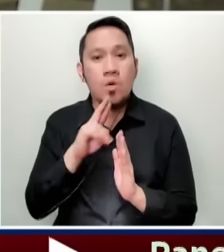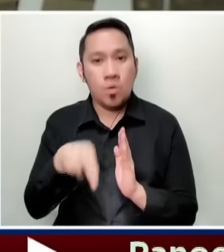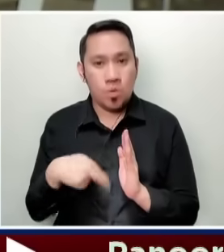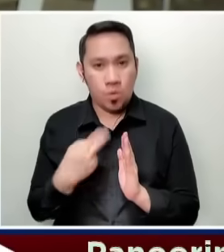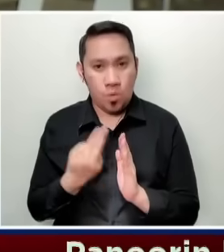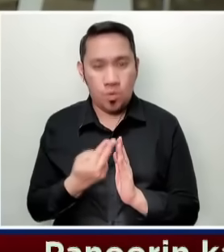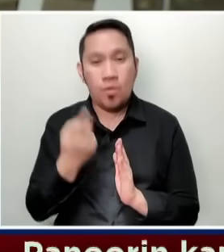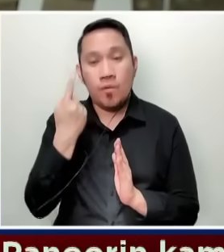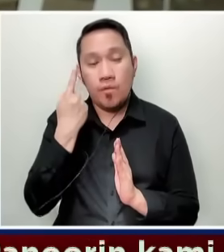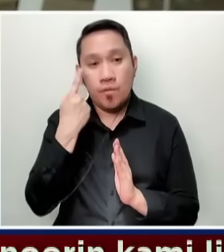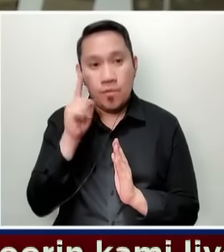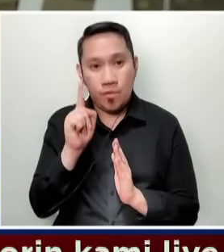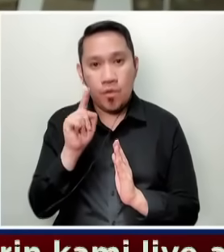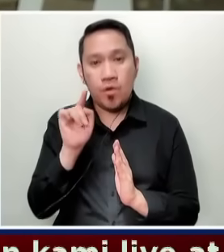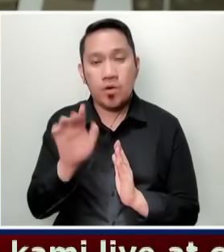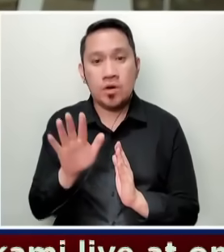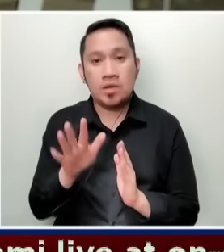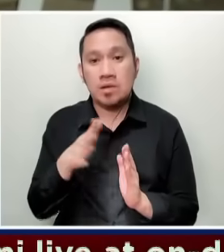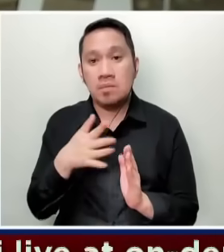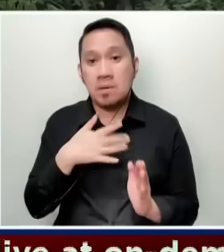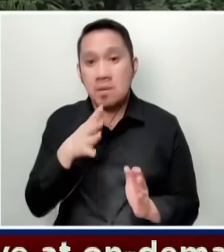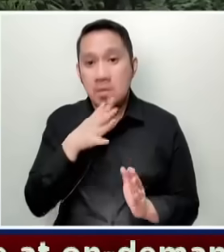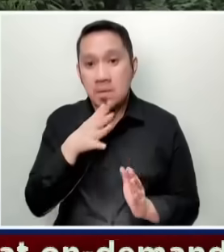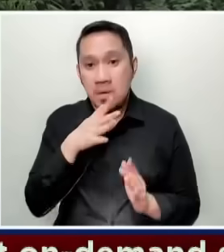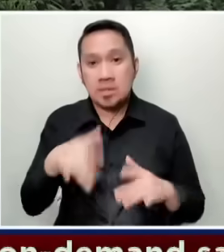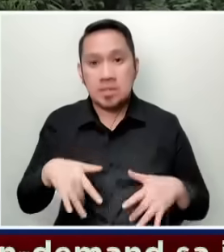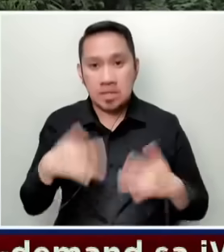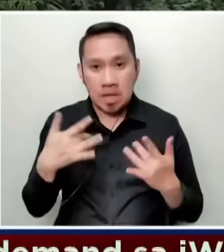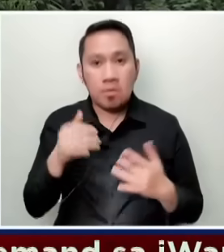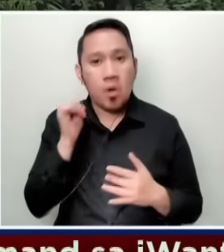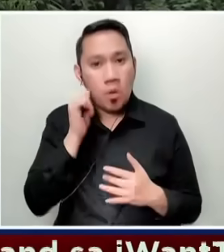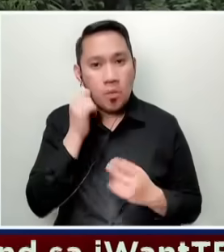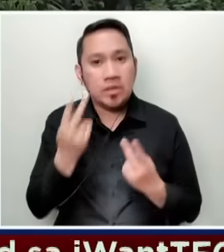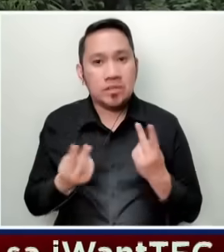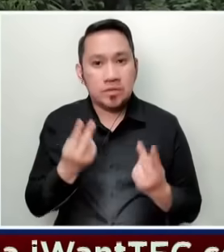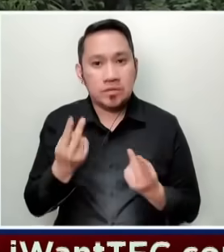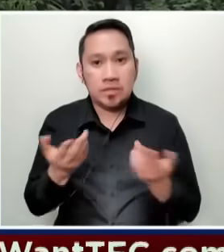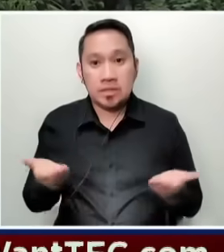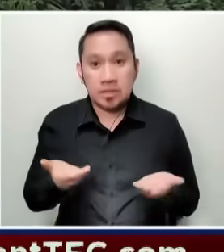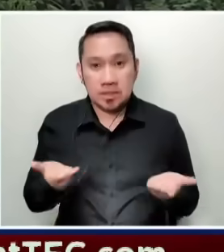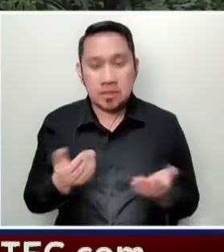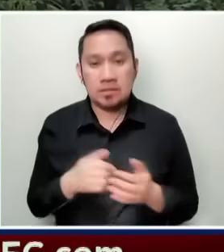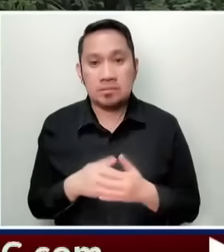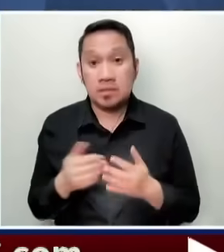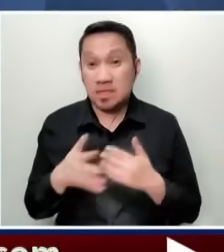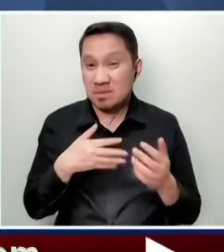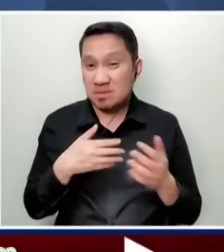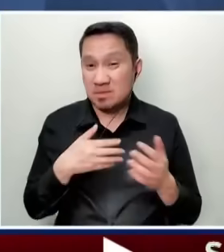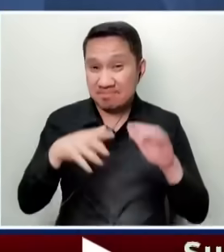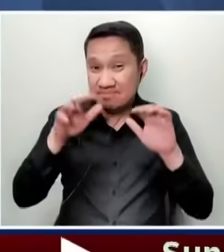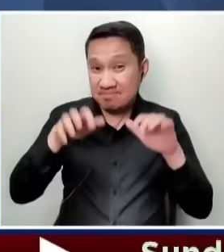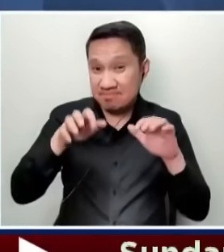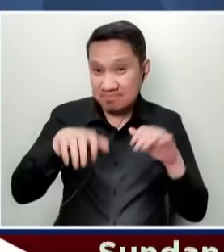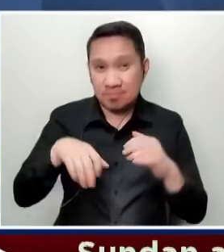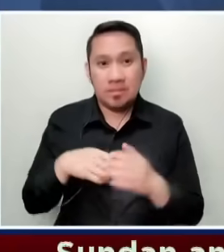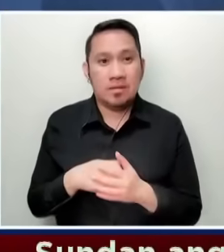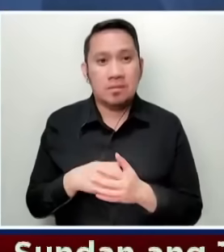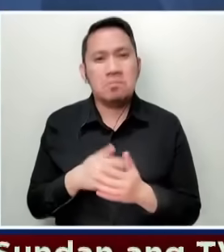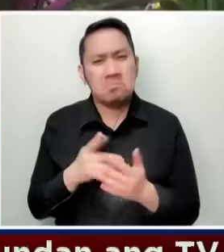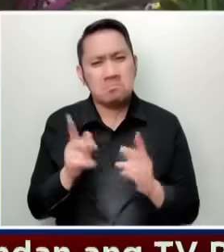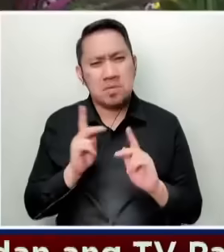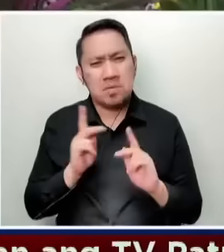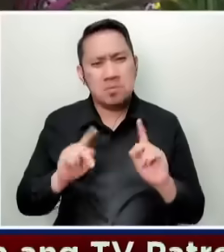our mother's life, kaya po lagi namin siya binibisita. Sa kabila ng ulan, hindi nagpatinag ang marami